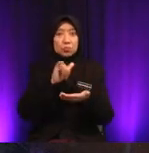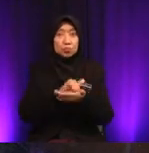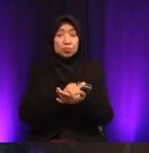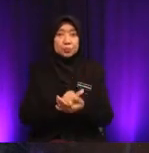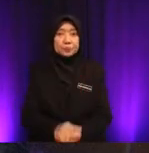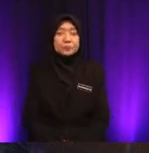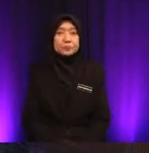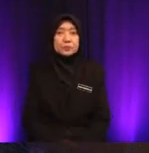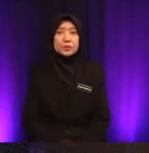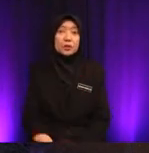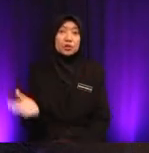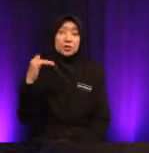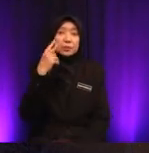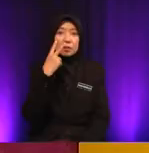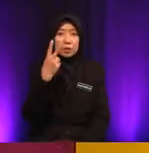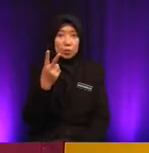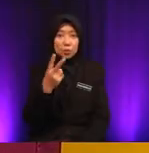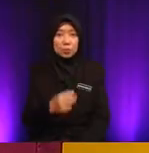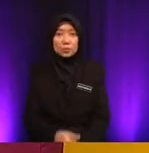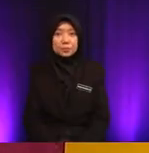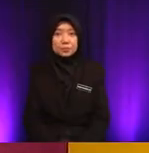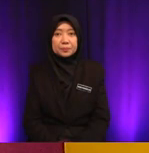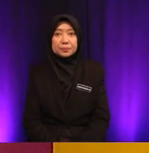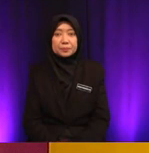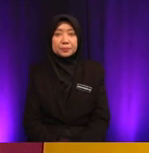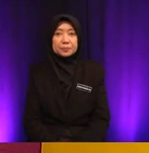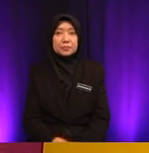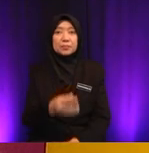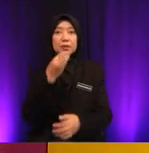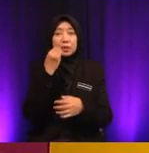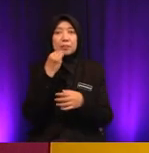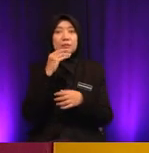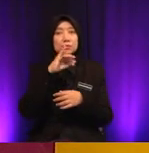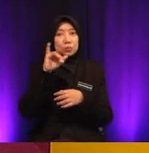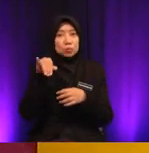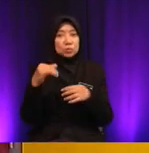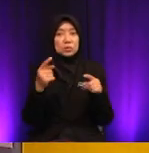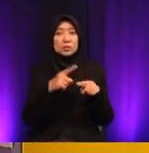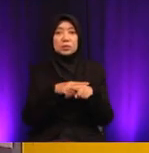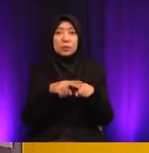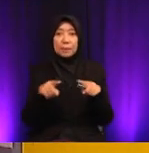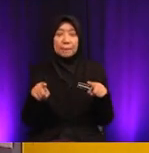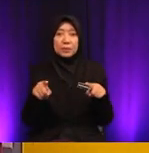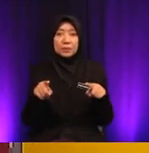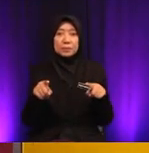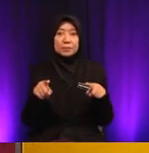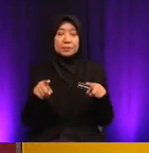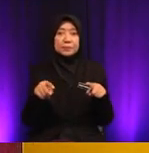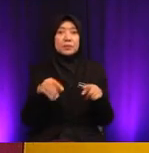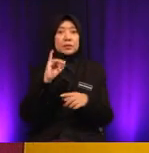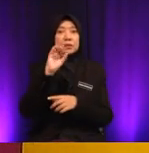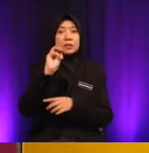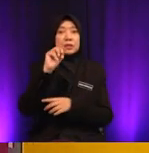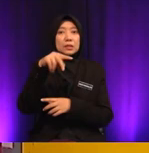Jadi mari kita lihat di sini Aku mau makan makan juga Betul tetapi IPA penggunaan